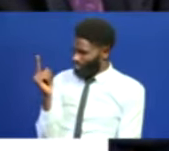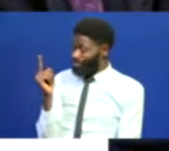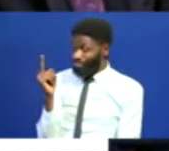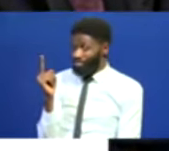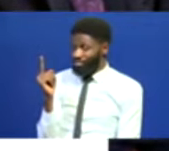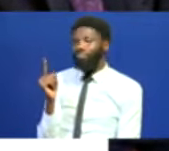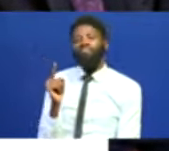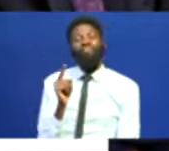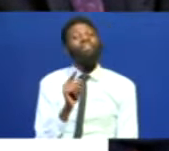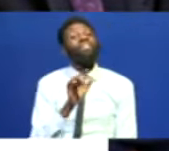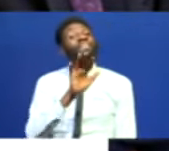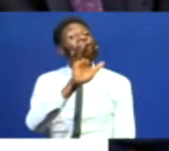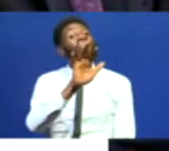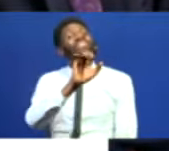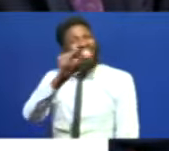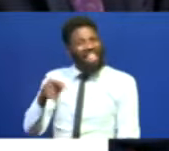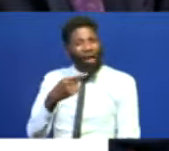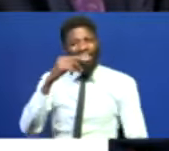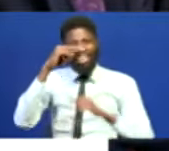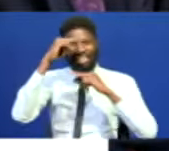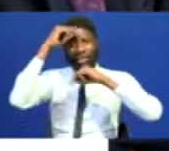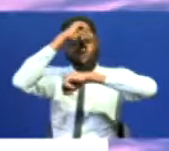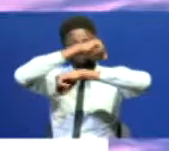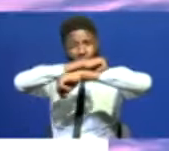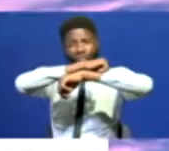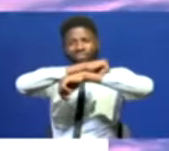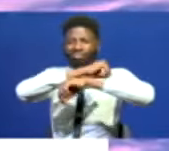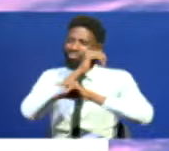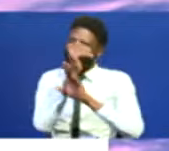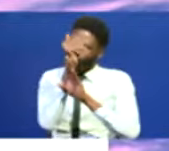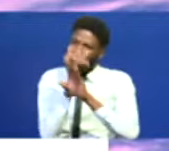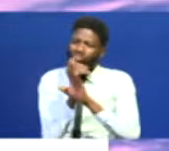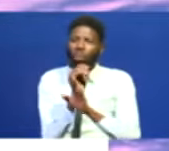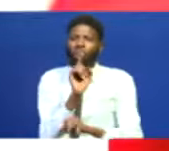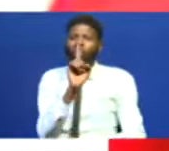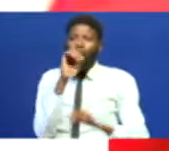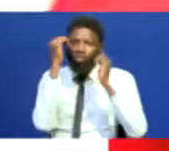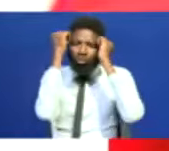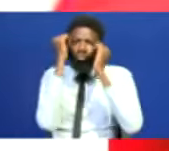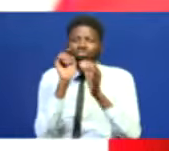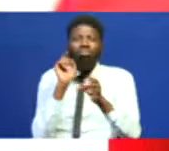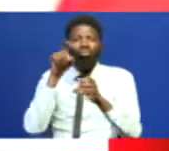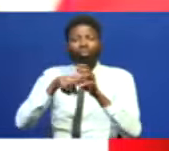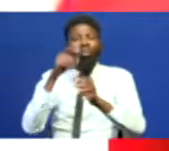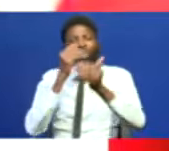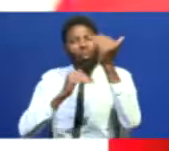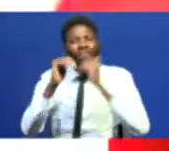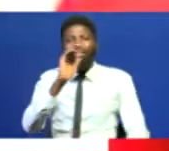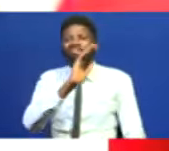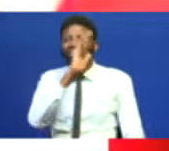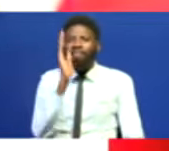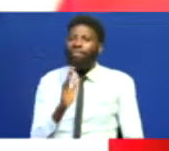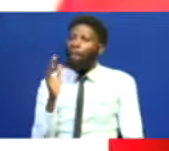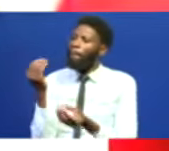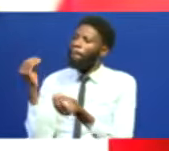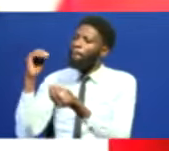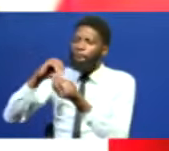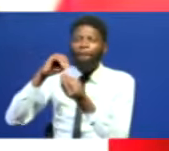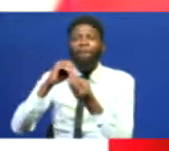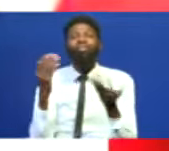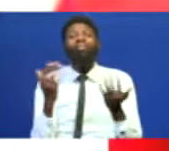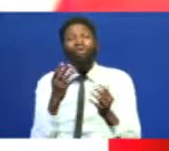5,000 secondary schools do not send even one student to university. Most of them in rural